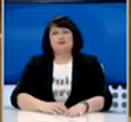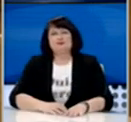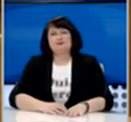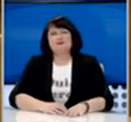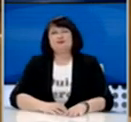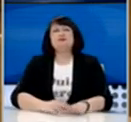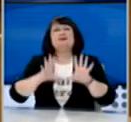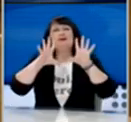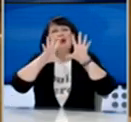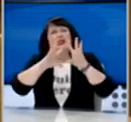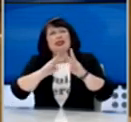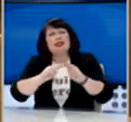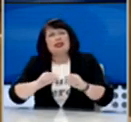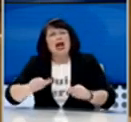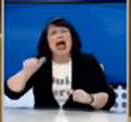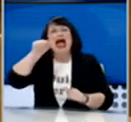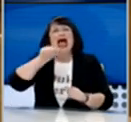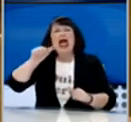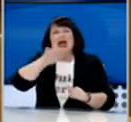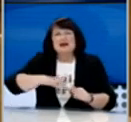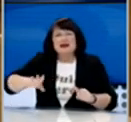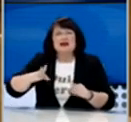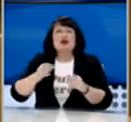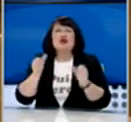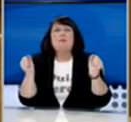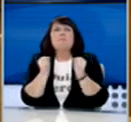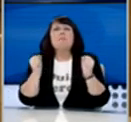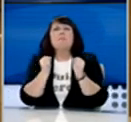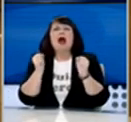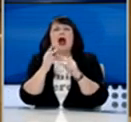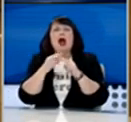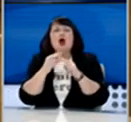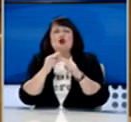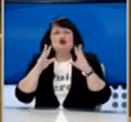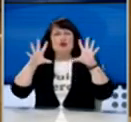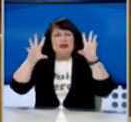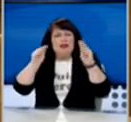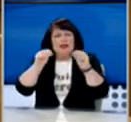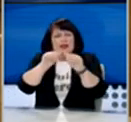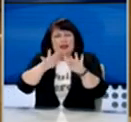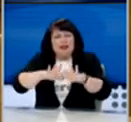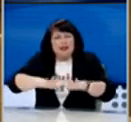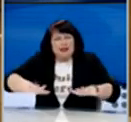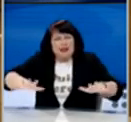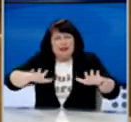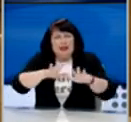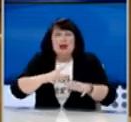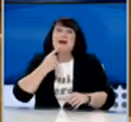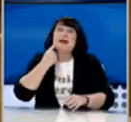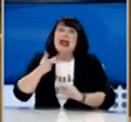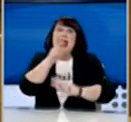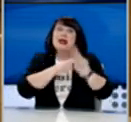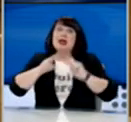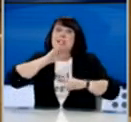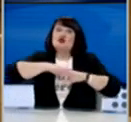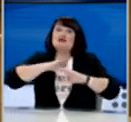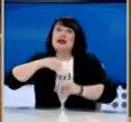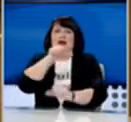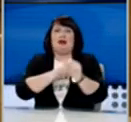των πάγο στη λεκάνη της αρκτικής το οποίο διατυμπανίζει εδώ και χρόνια από τα μμ ε ως μία από τις χειρός ενδείξεις κλιματικής